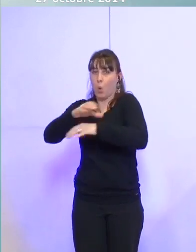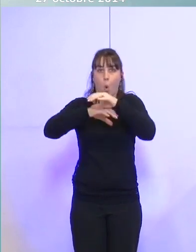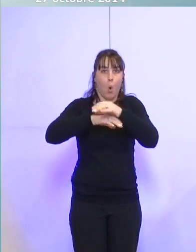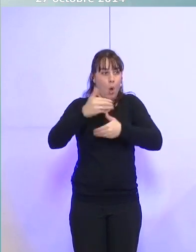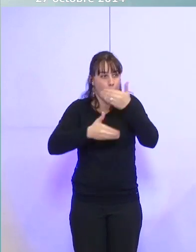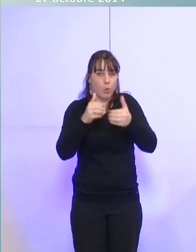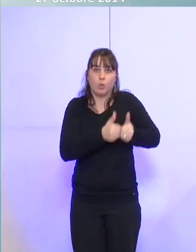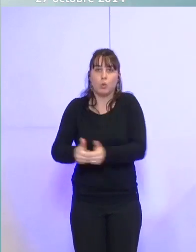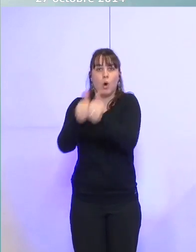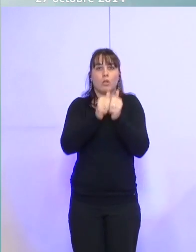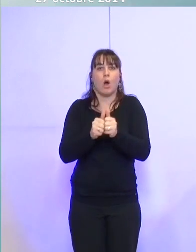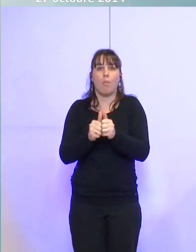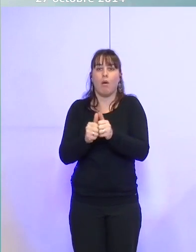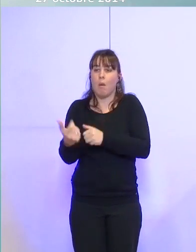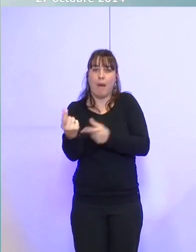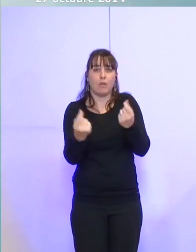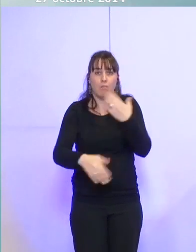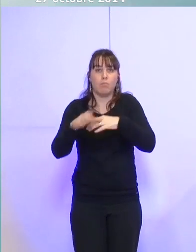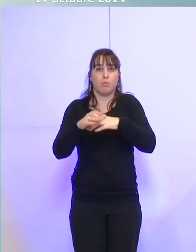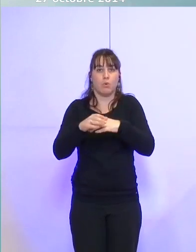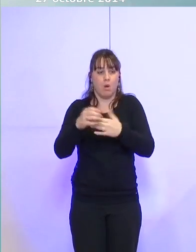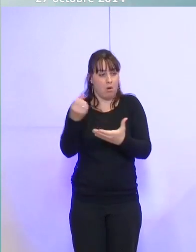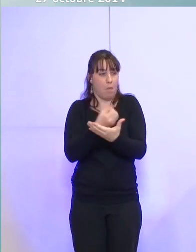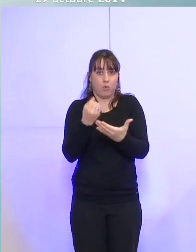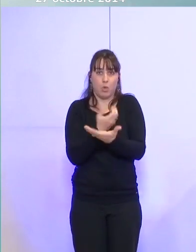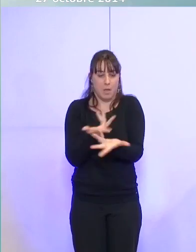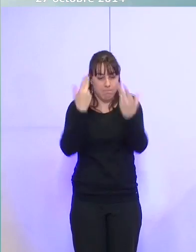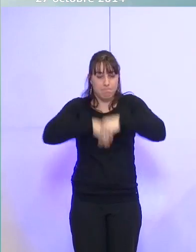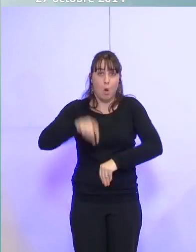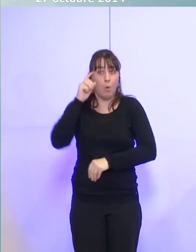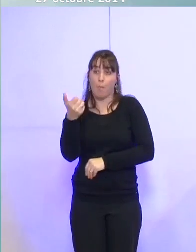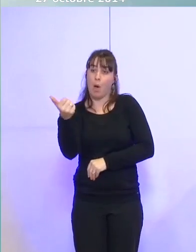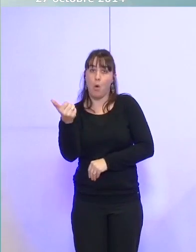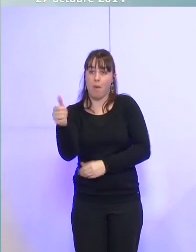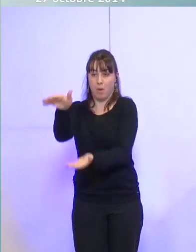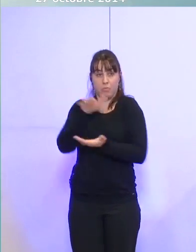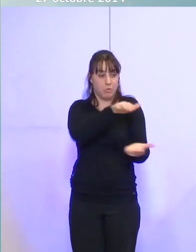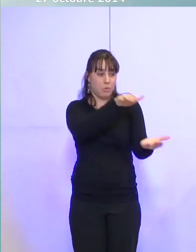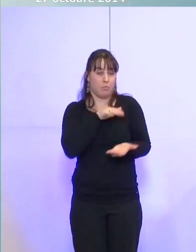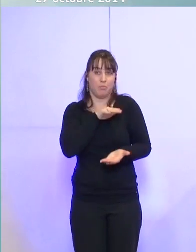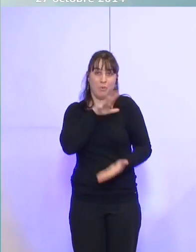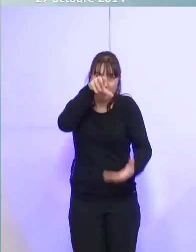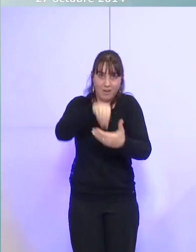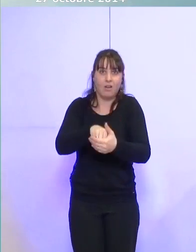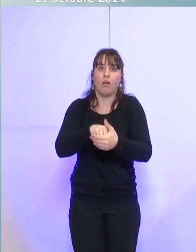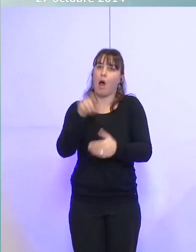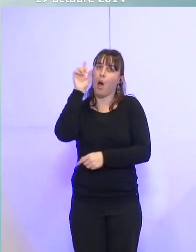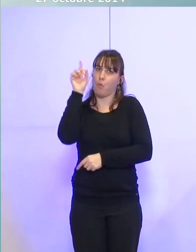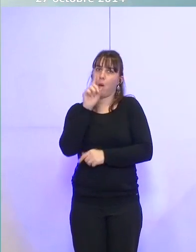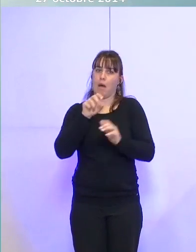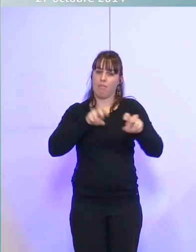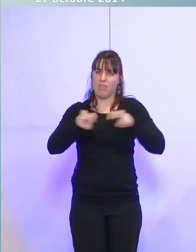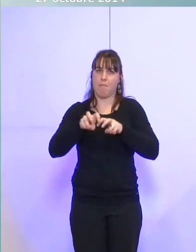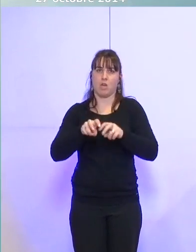de capacité des acteurs à s'emparer des données, voire pourquoi pas à en fournir eux-mêmes, puissent être inclus dans la démarche le plus en